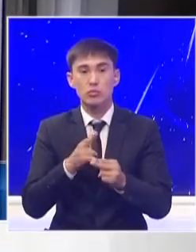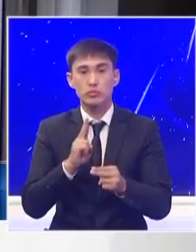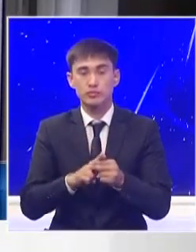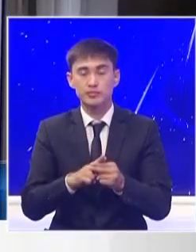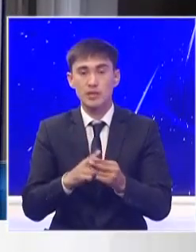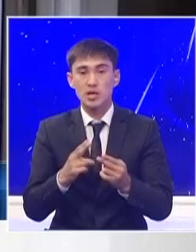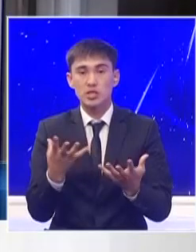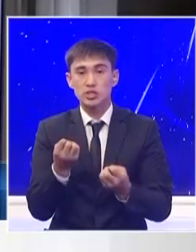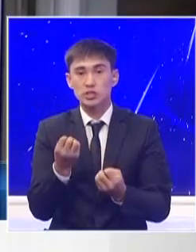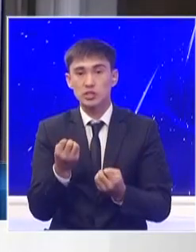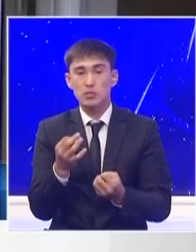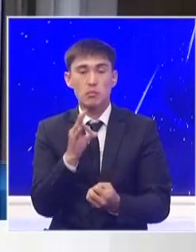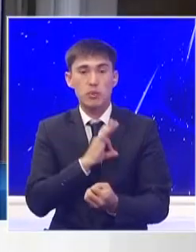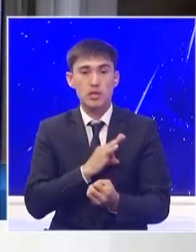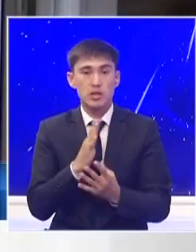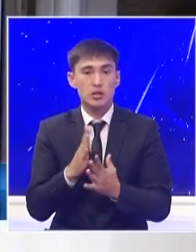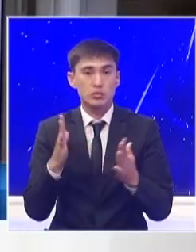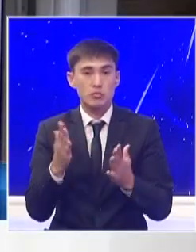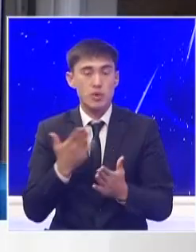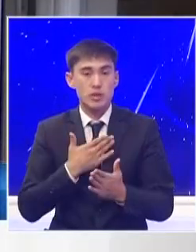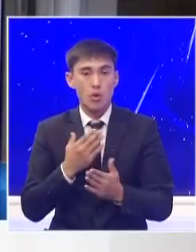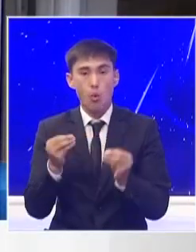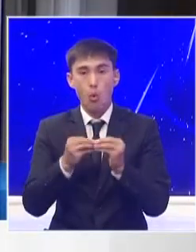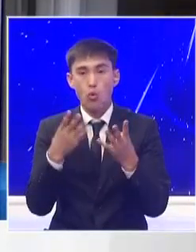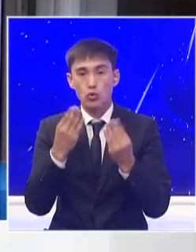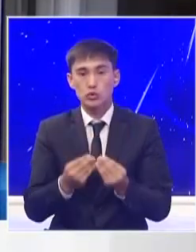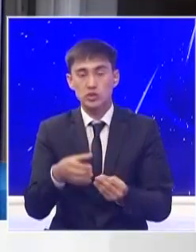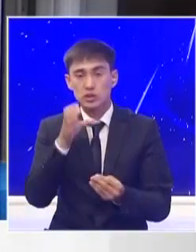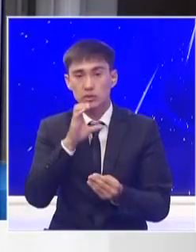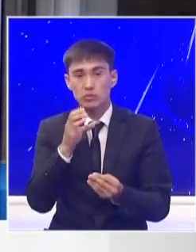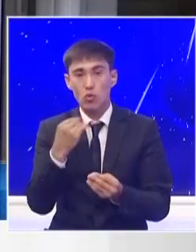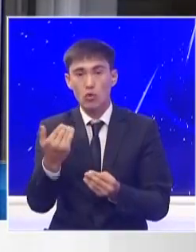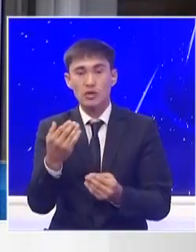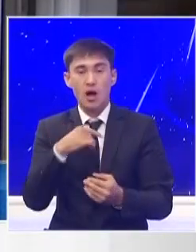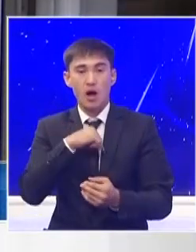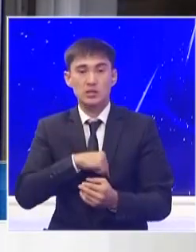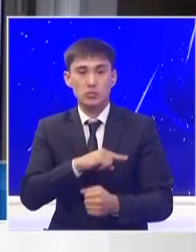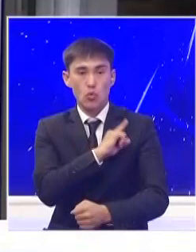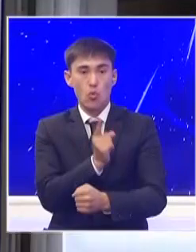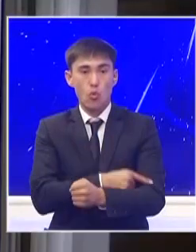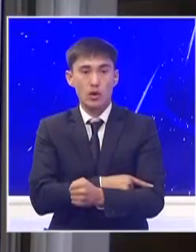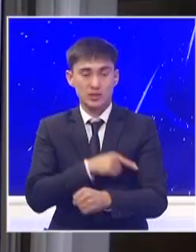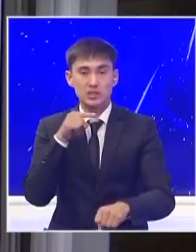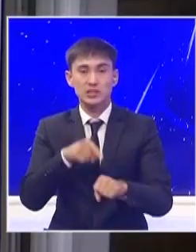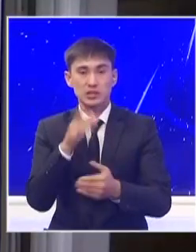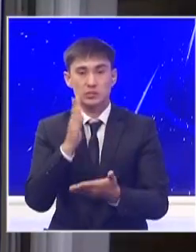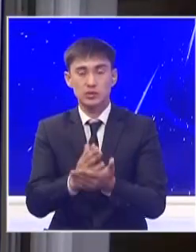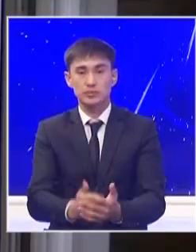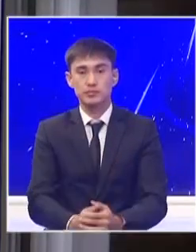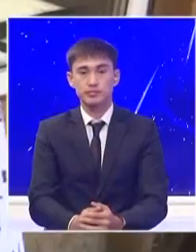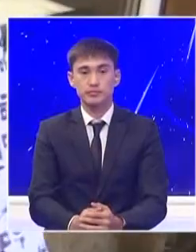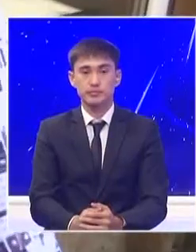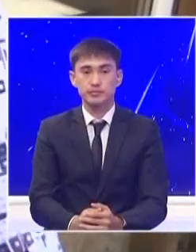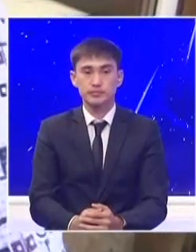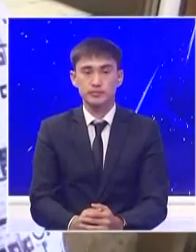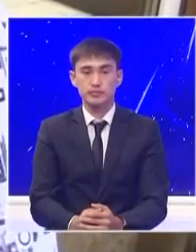дәмді және өте пайдалы сусын. Мен 10 күн бойы ішіп келем. Оның ағзама берген қуатын анық сезініп жүрмін.